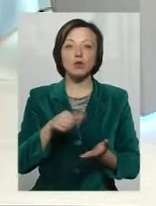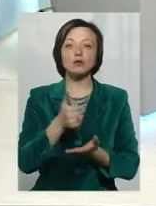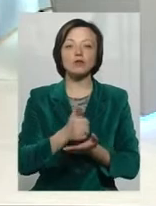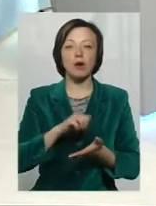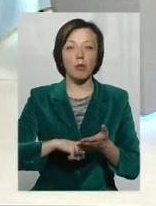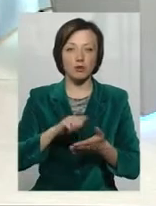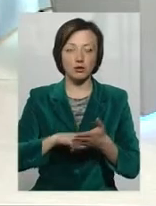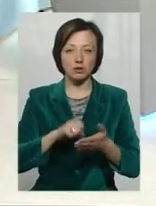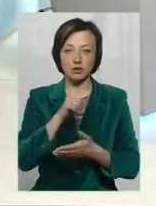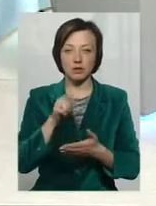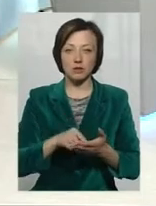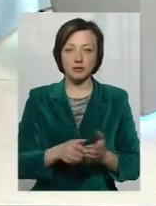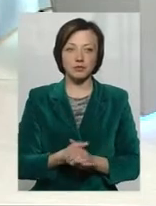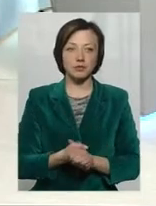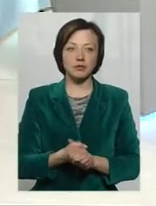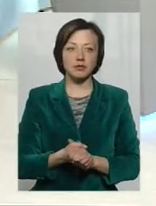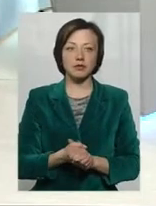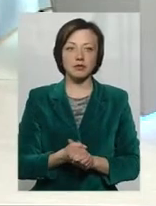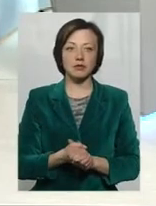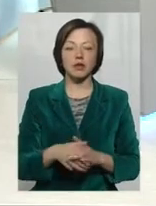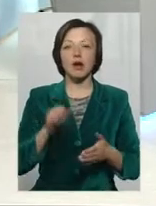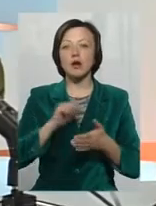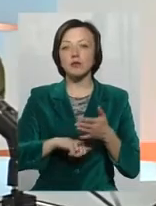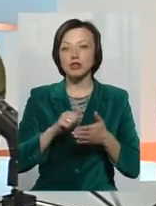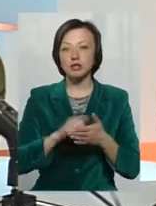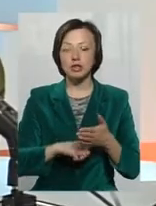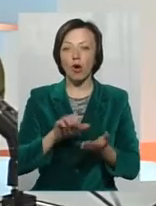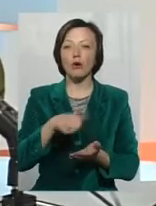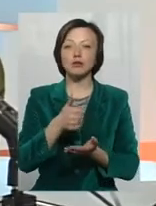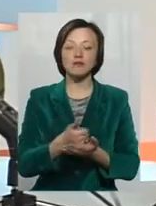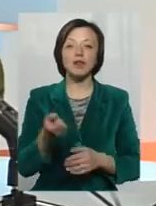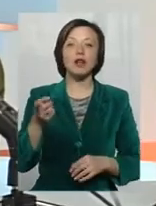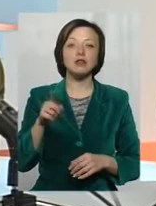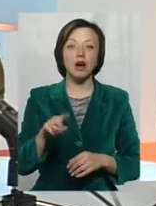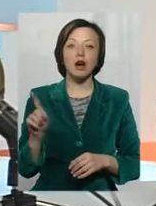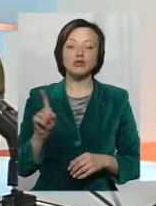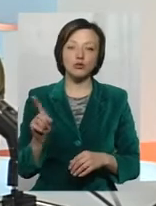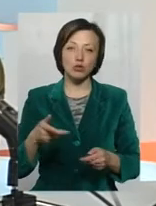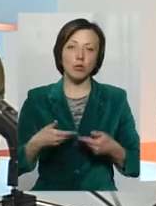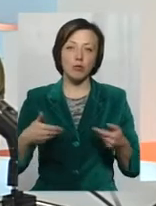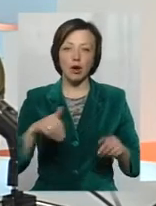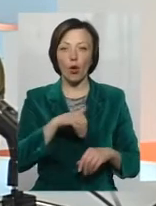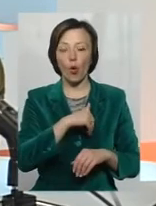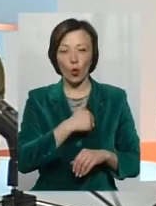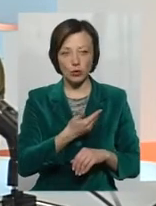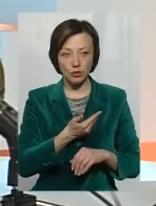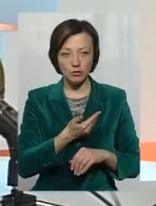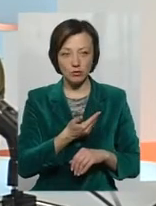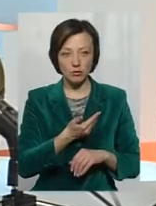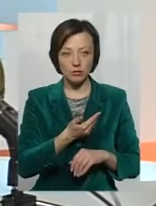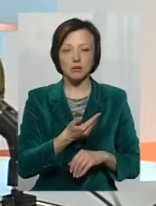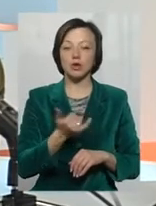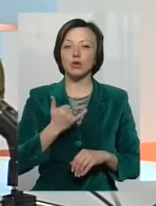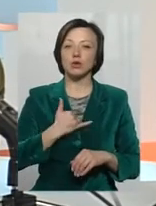Тому що основна проблема? Яка причина? Так. Ну, причина, будемо говорити, основна та, що ми хочемо, я вже наголос робив на тому, що в